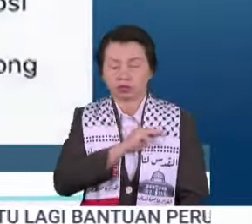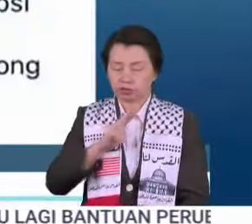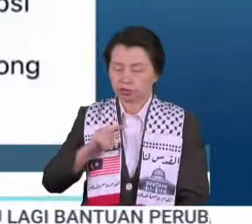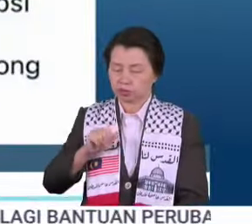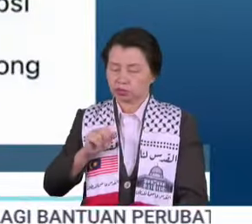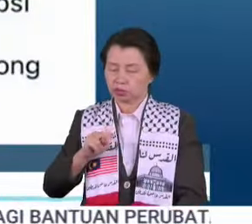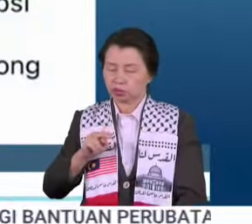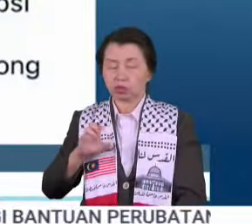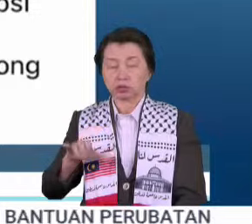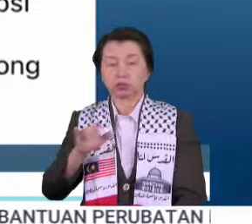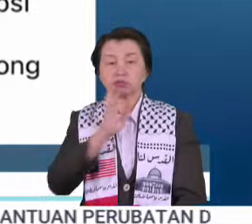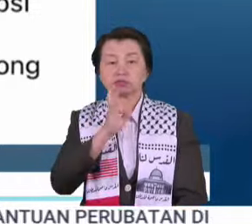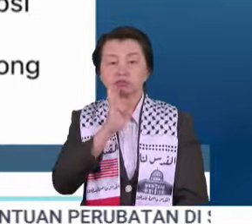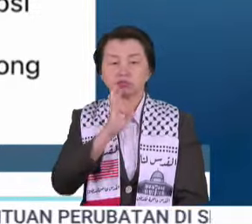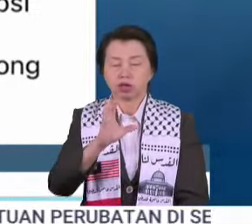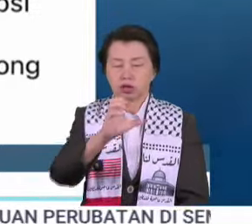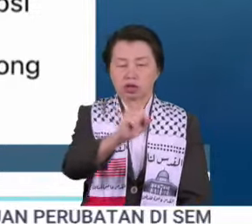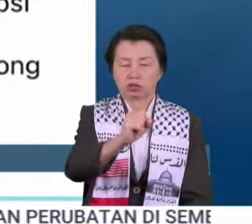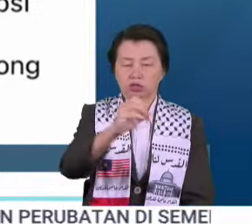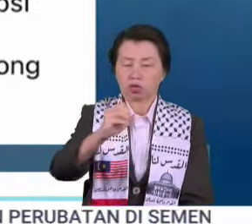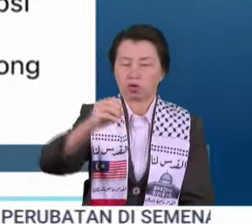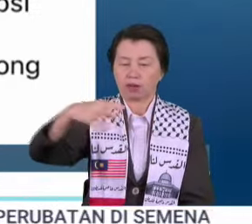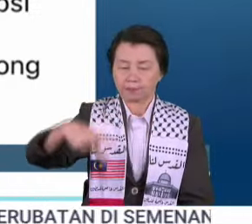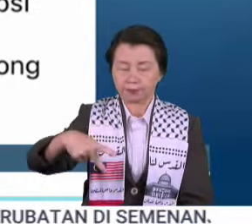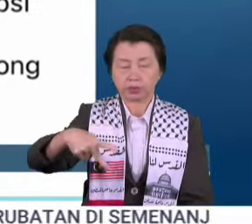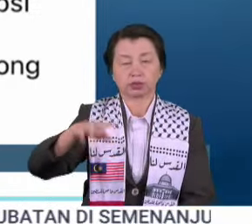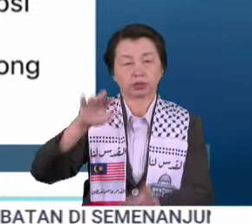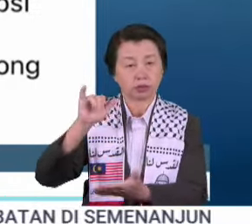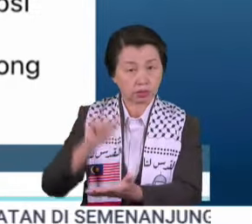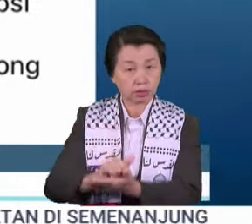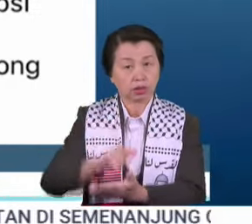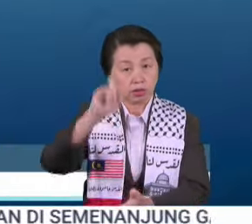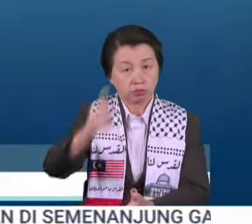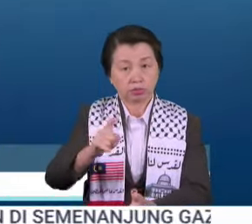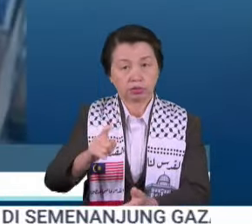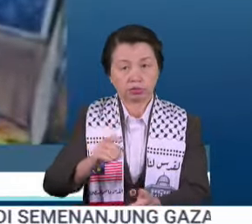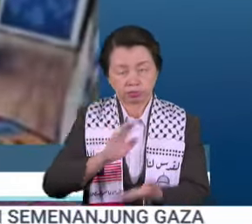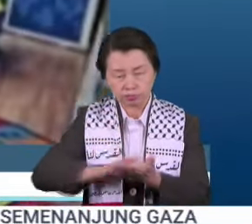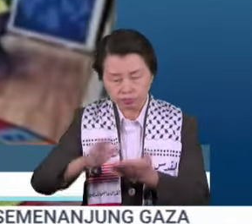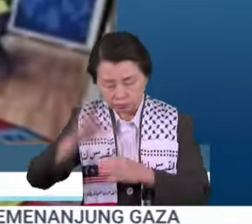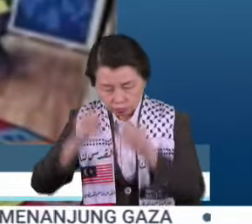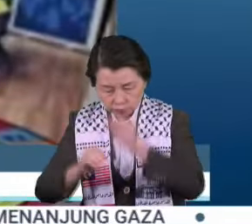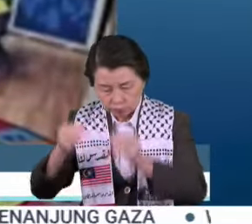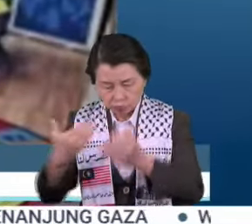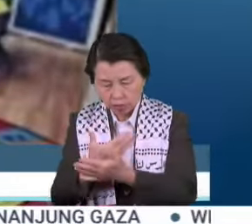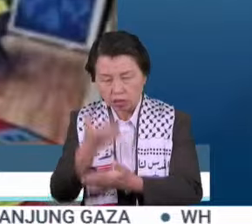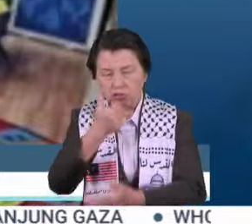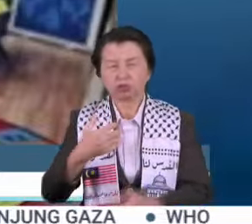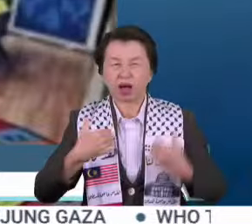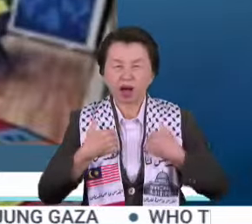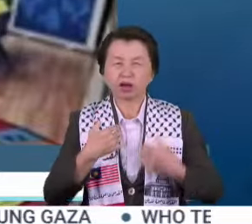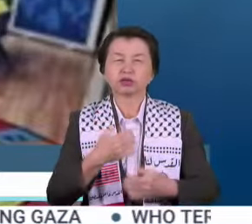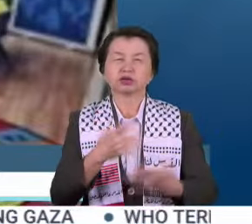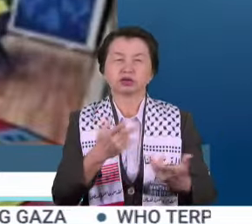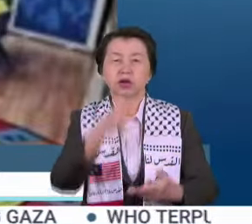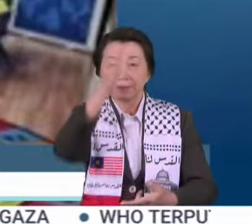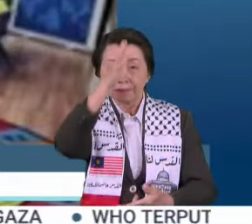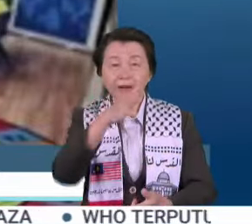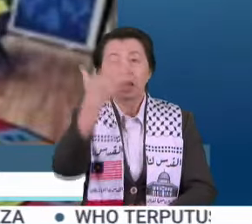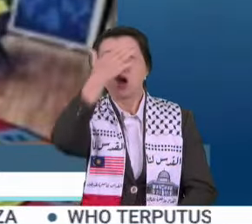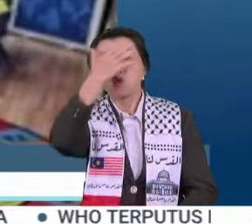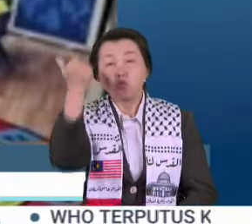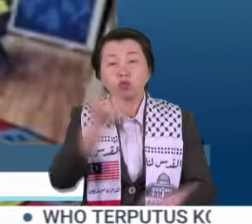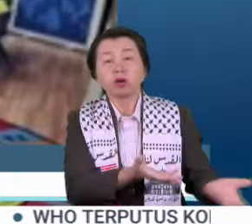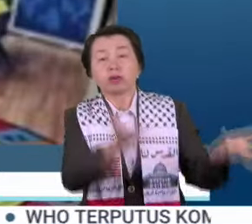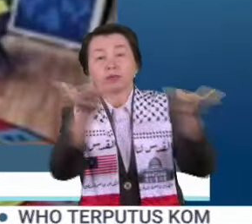Seri nanc Syukri berkata prosedur operasi standard sop berkenaan perlu dikemaskini susulan beberapa kes penjaga Terlupa